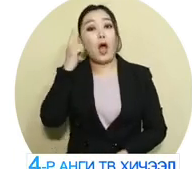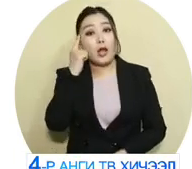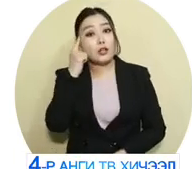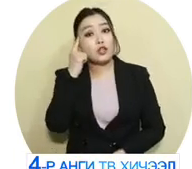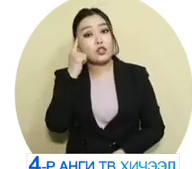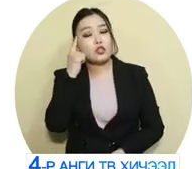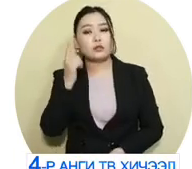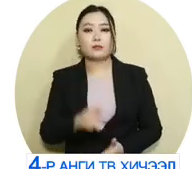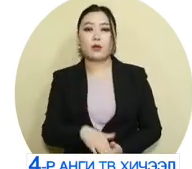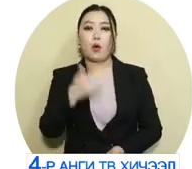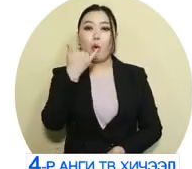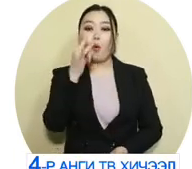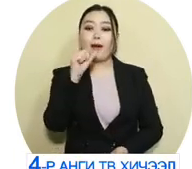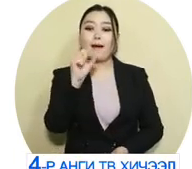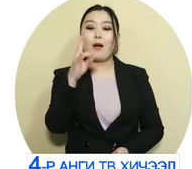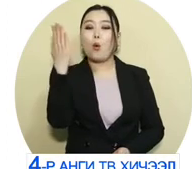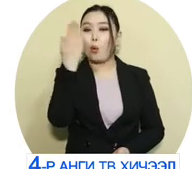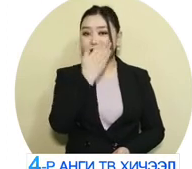ойлгож уран уншина.